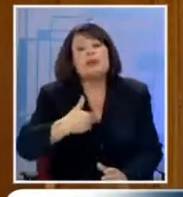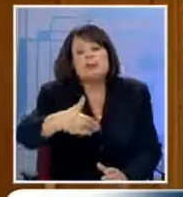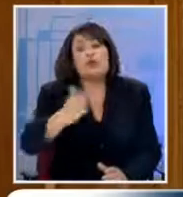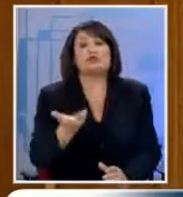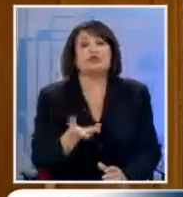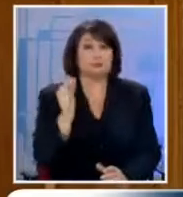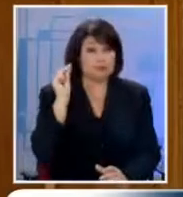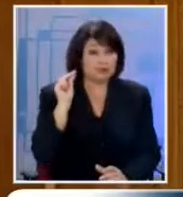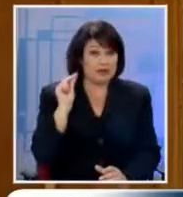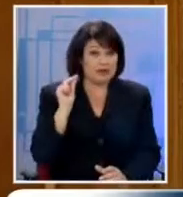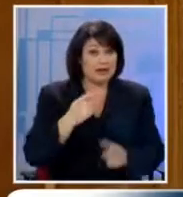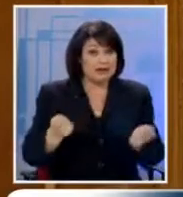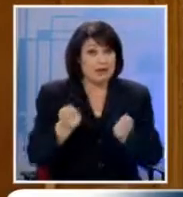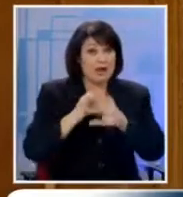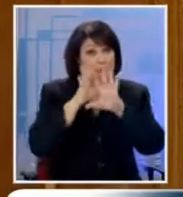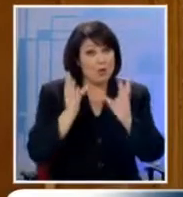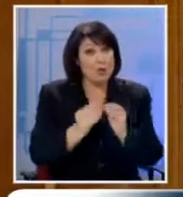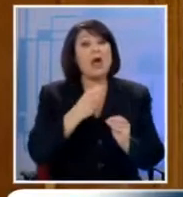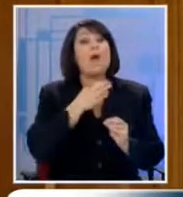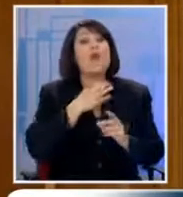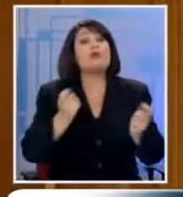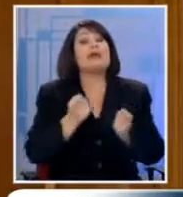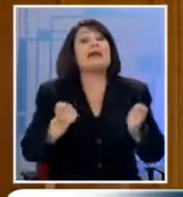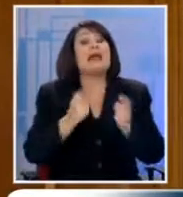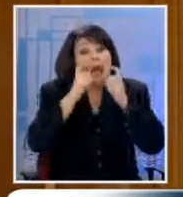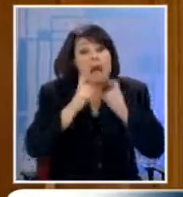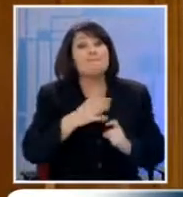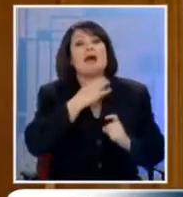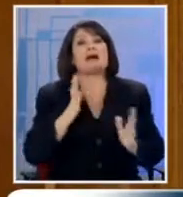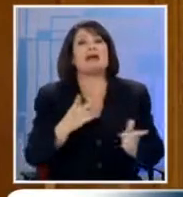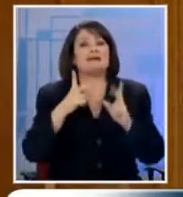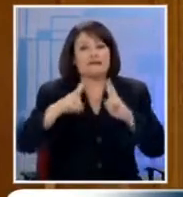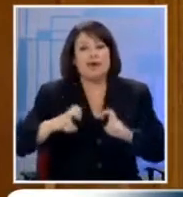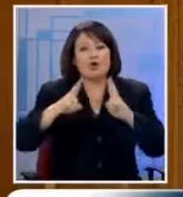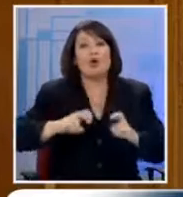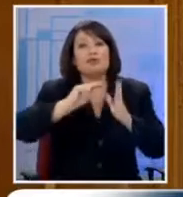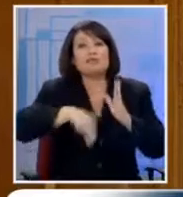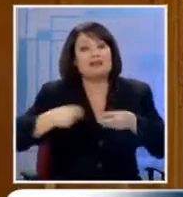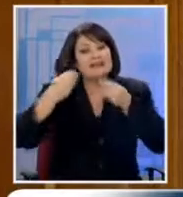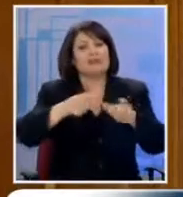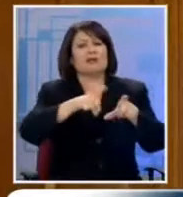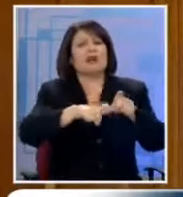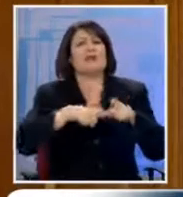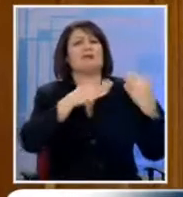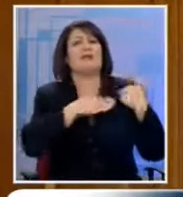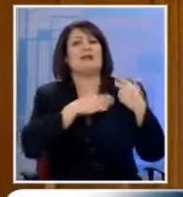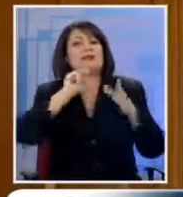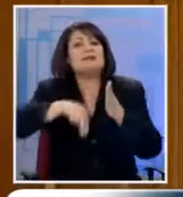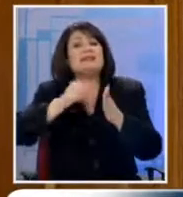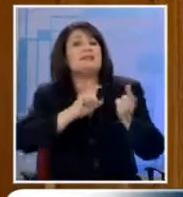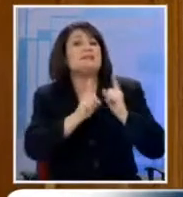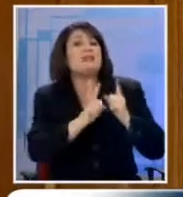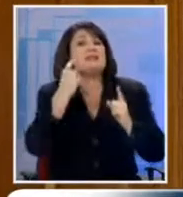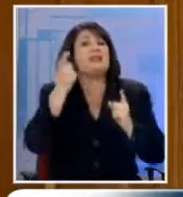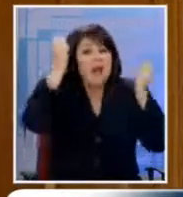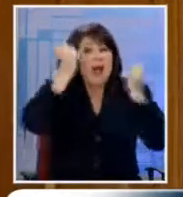Δεσμευόμαστε να προβούμε σε όλες τις απαραίτητες θεσμικές ενέργειες για τον έλεγχο των συμβάσεων παραχώρησης, των συμφωνιών